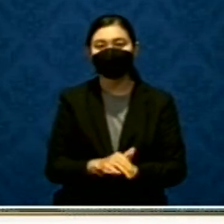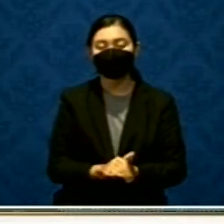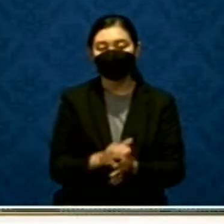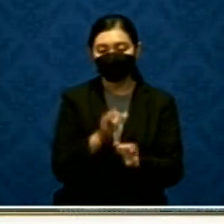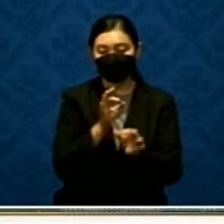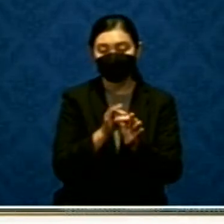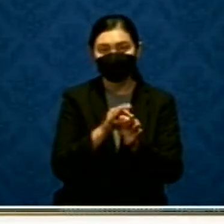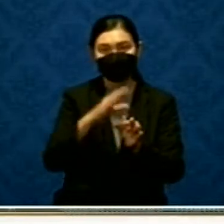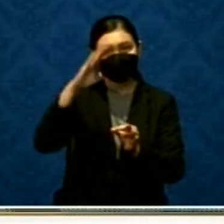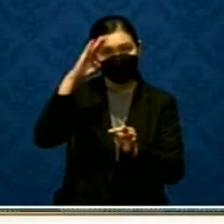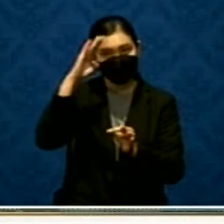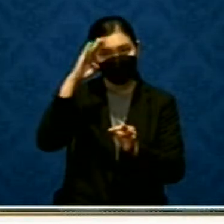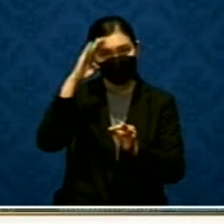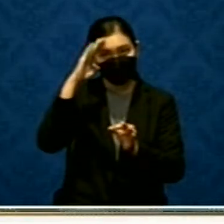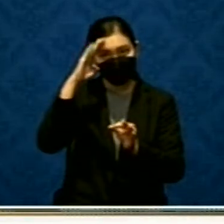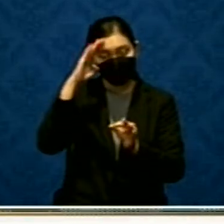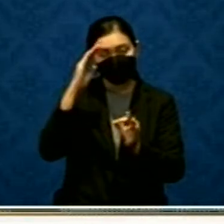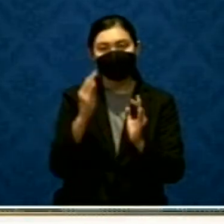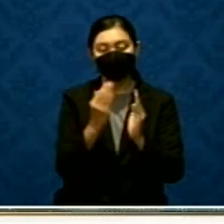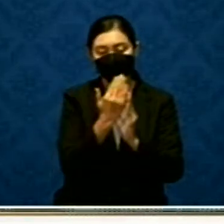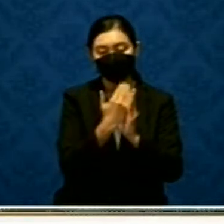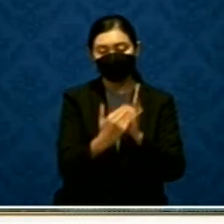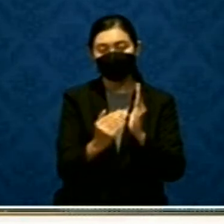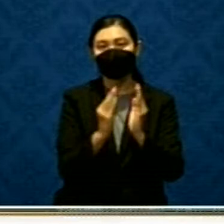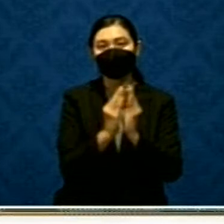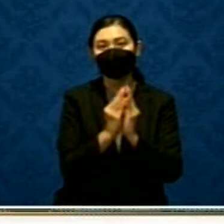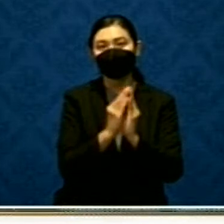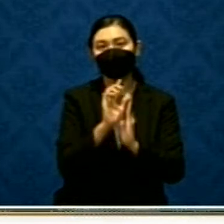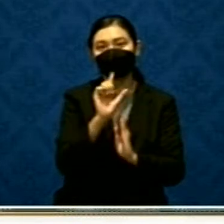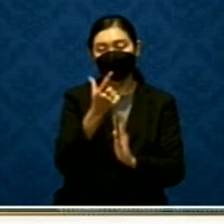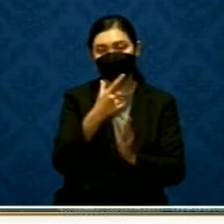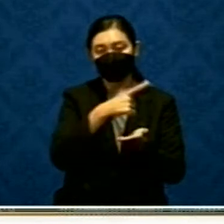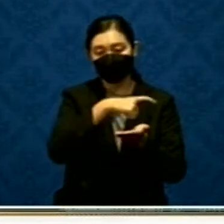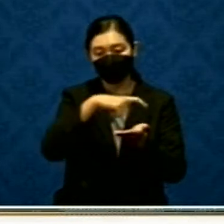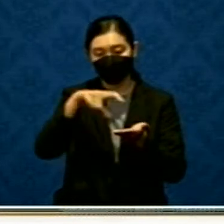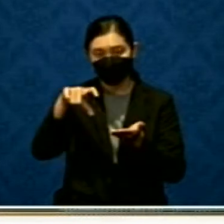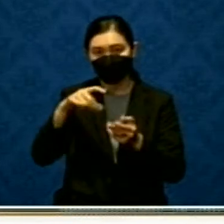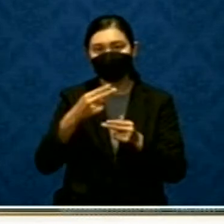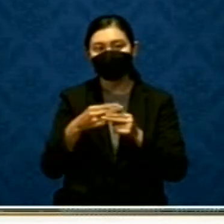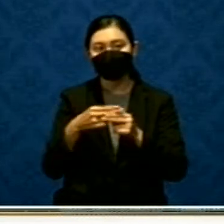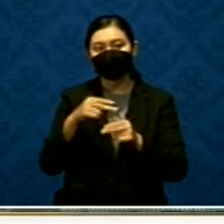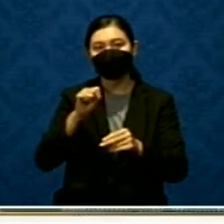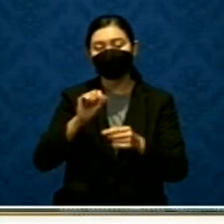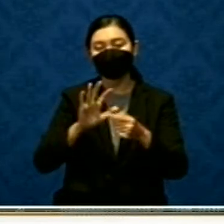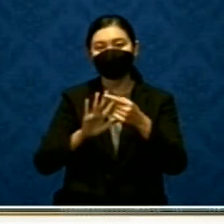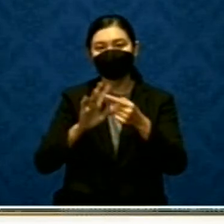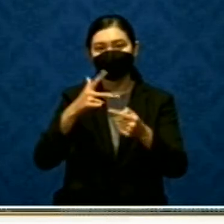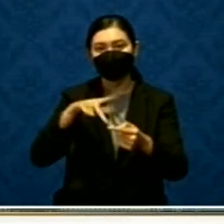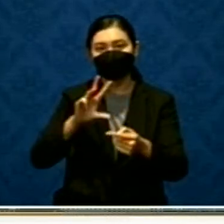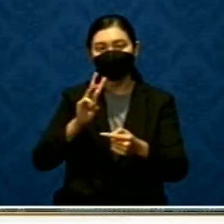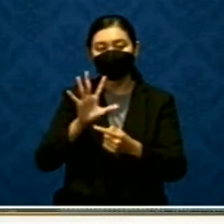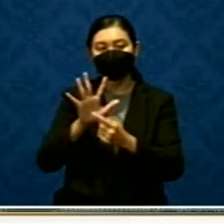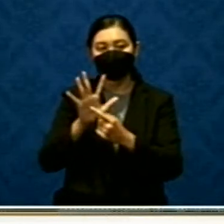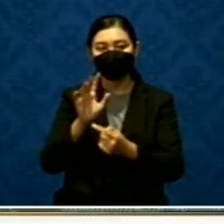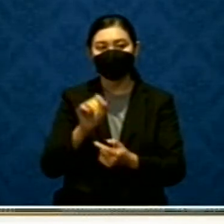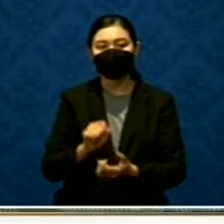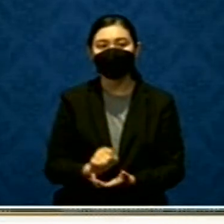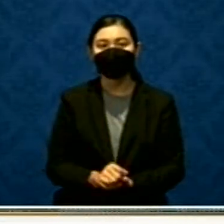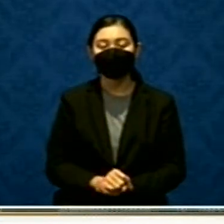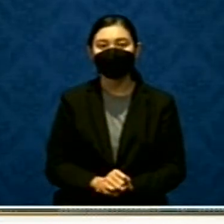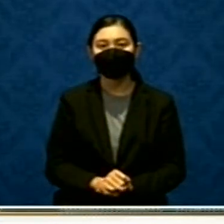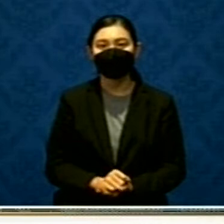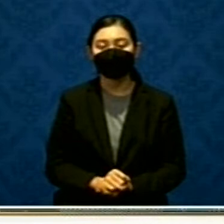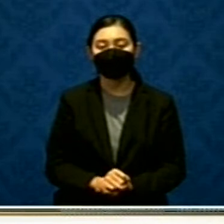คารธนชาติสาขาบางบัวทองนะครับผู้โอนก็คือคุณสุภวัตนะครับครั้งสุดท้ายครั้งที่3เนี่ยโอนเมื่อวัน